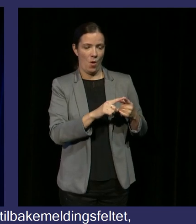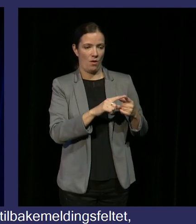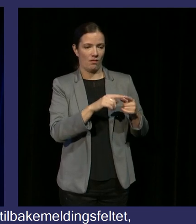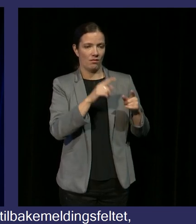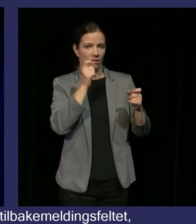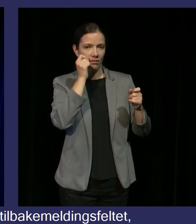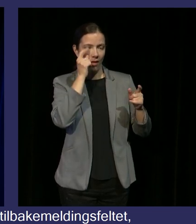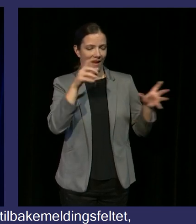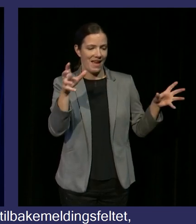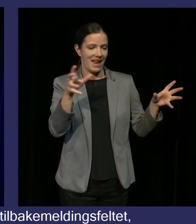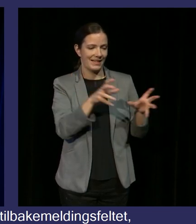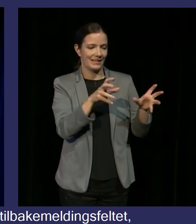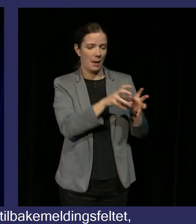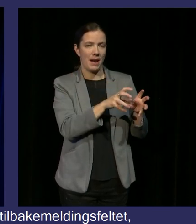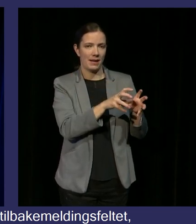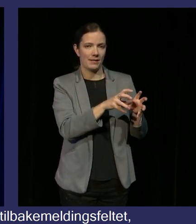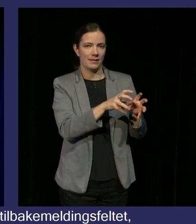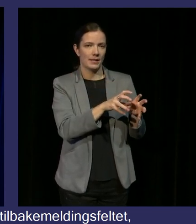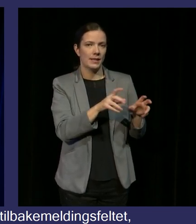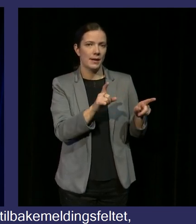datainnsamling,